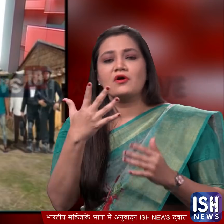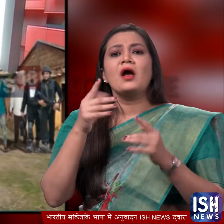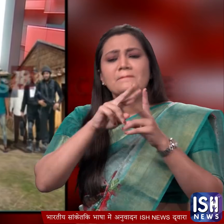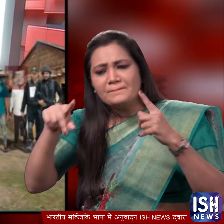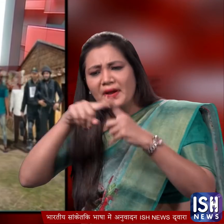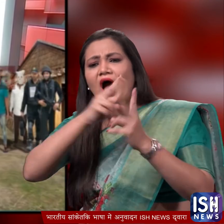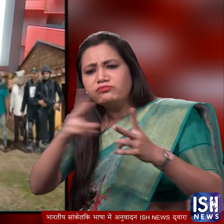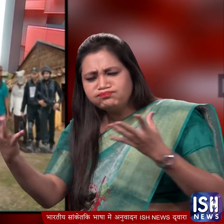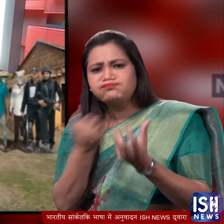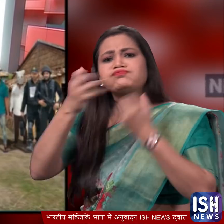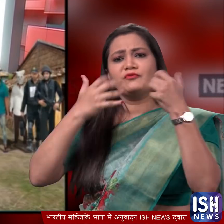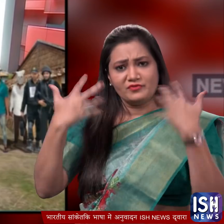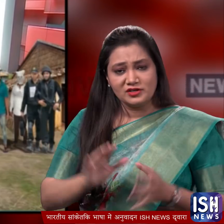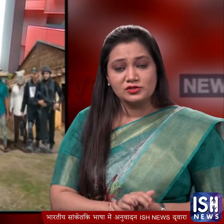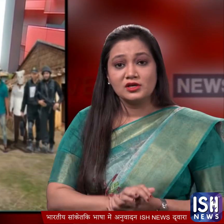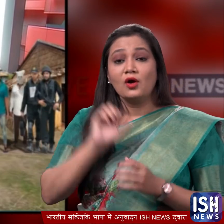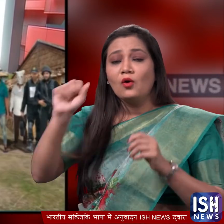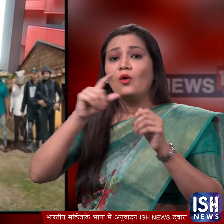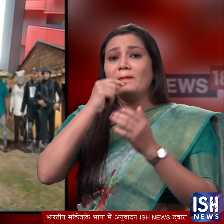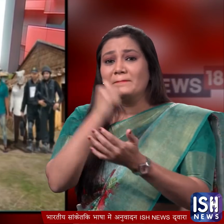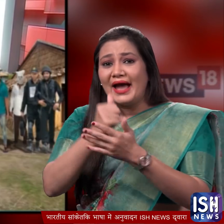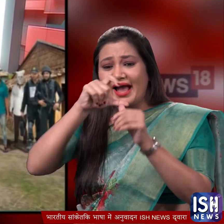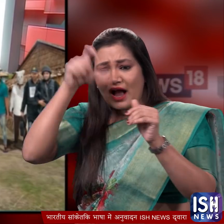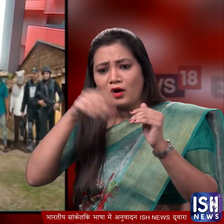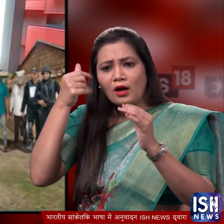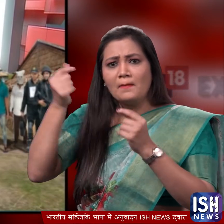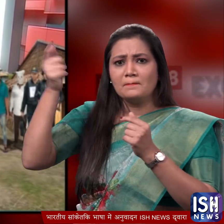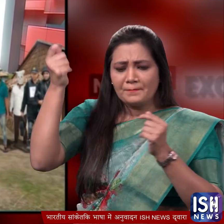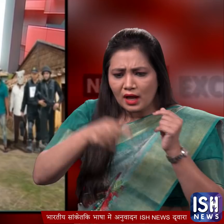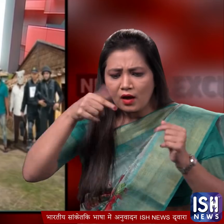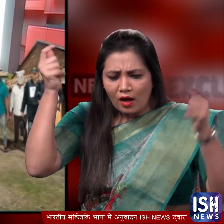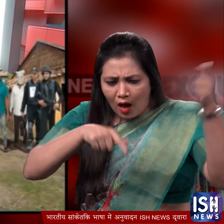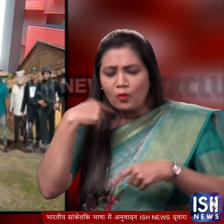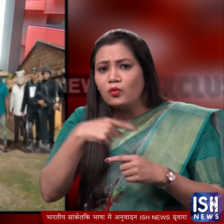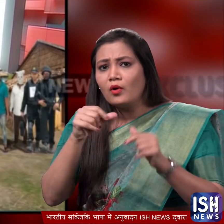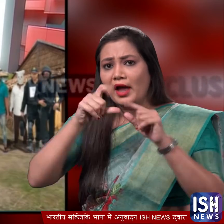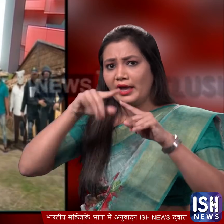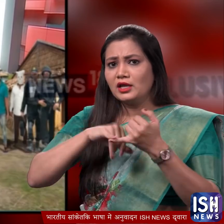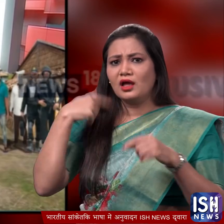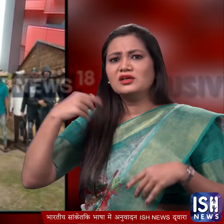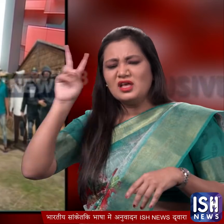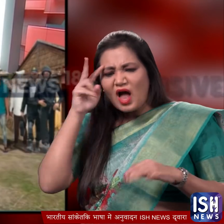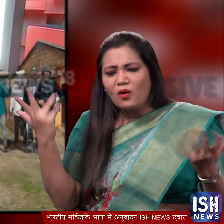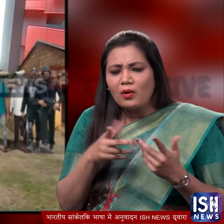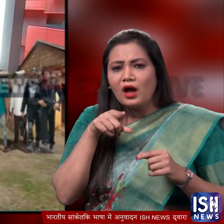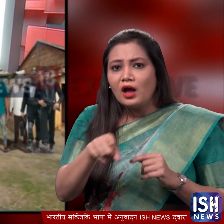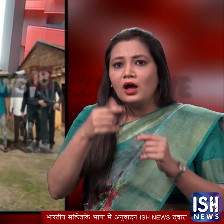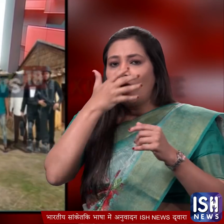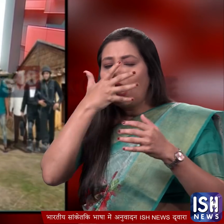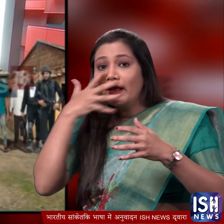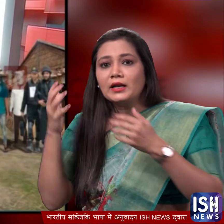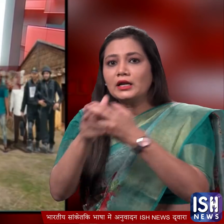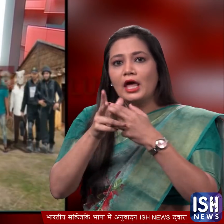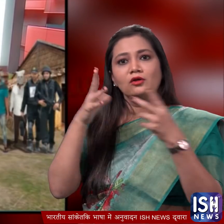कई दस्तावेज बरामद करने का दावा किया गया। इसके अलावा उसके बैंक खातों में आए पैसों की भी जांच एटीएस कर रही है, क्योंकि जांच टीम को शक है कि